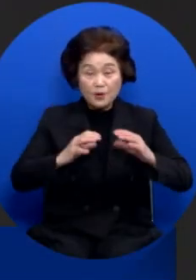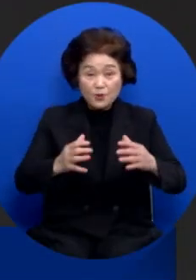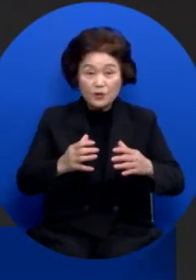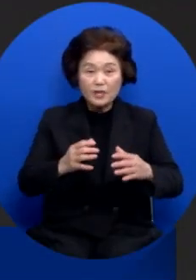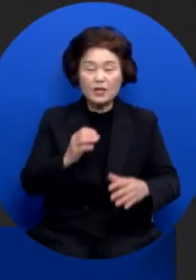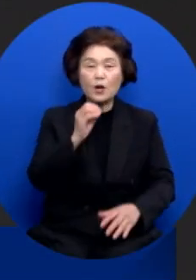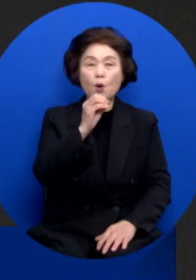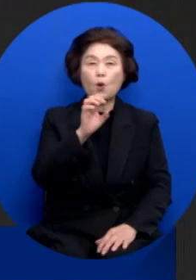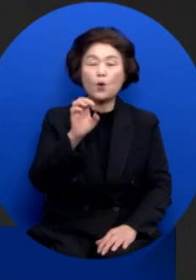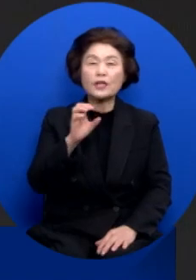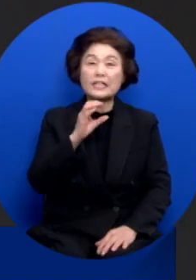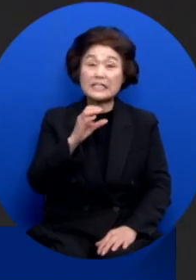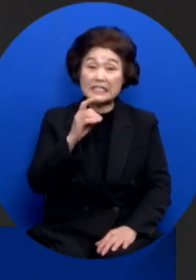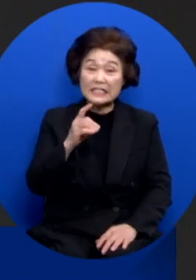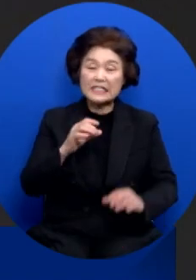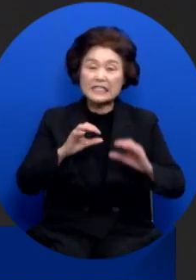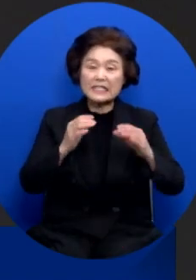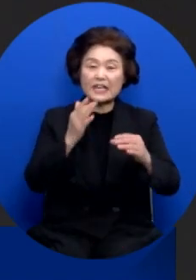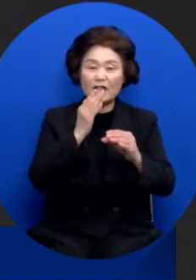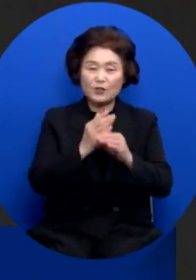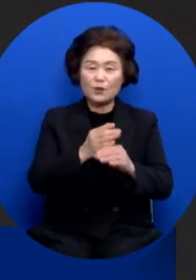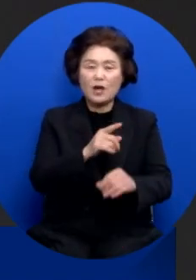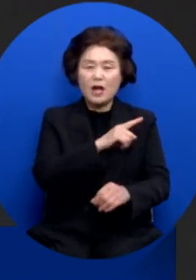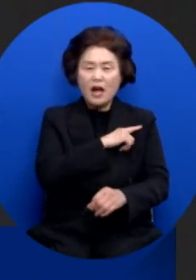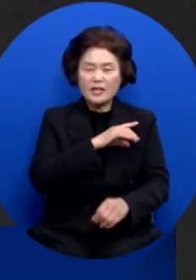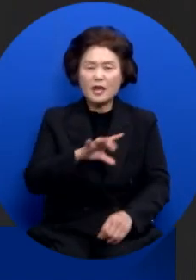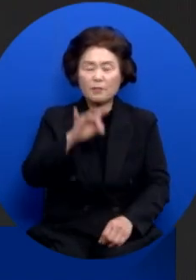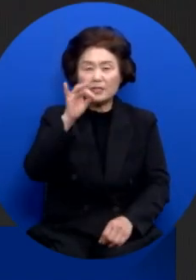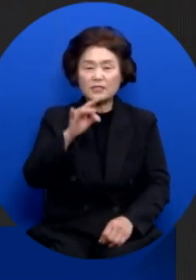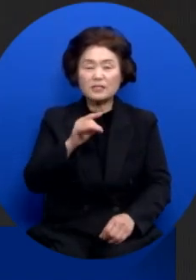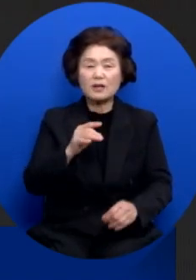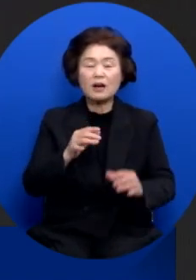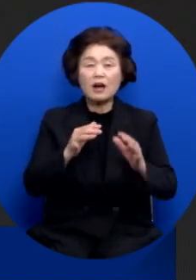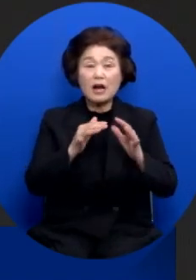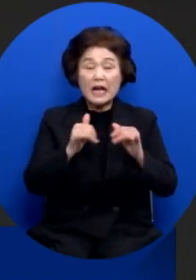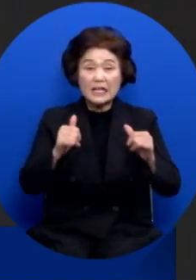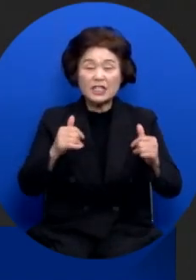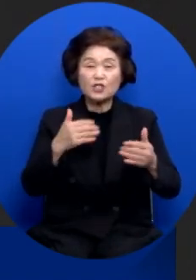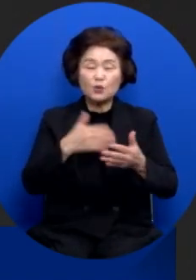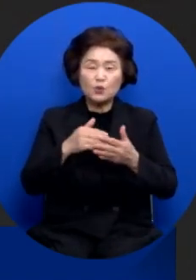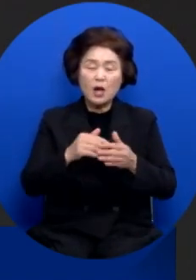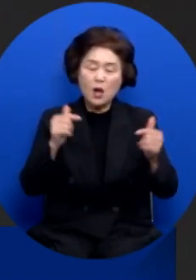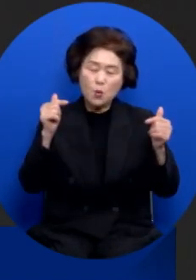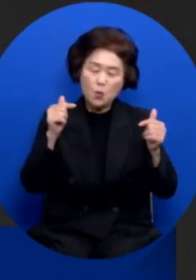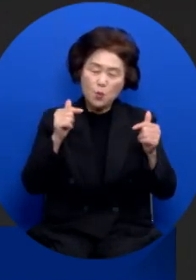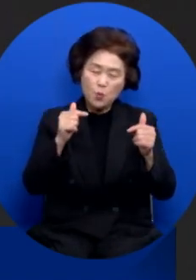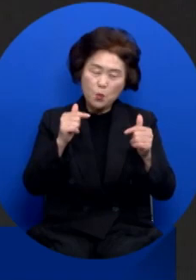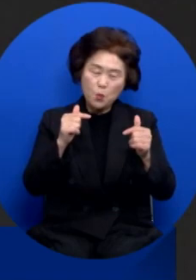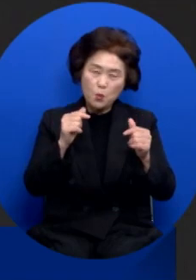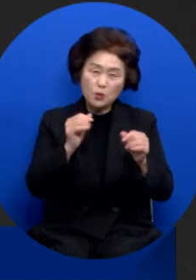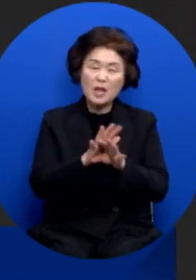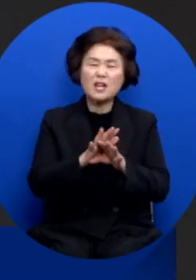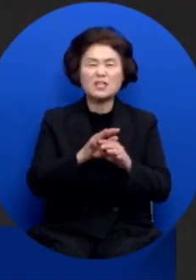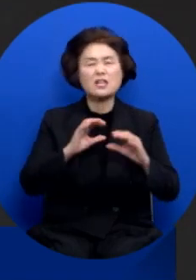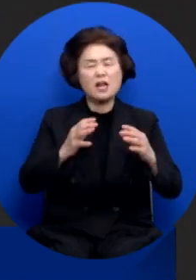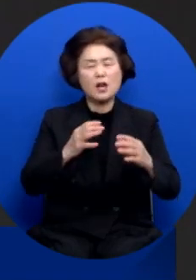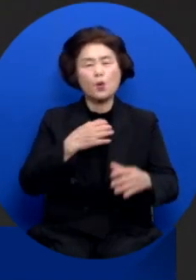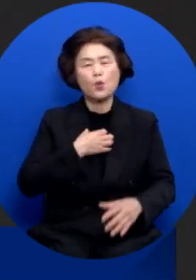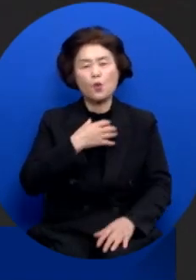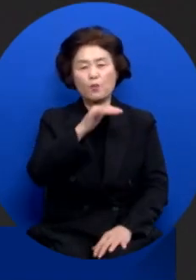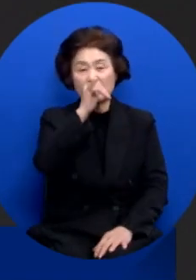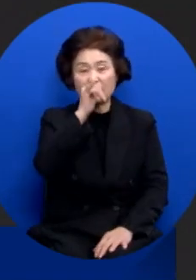OECD 가운데서 가장 먼저 인구가 소멸될 국가인 뿐만 아니라 전 세계에서 가장 먼저 이